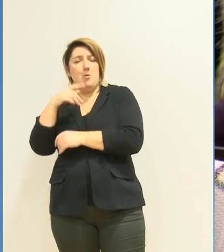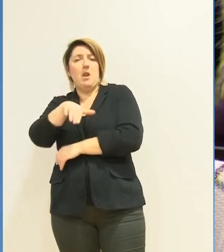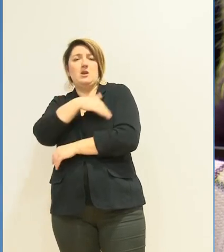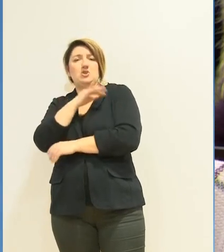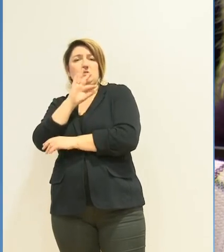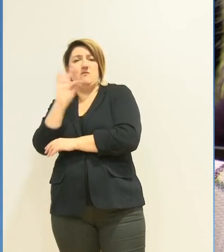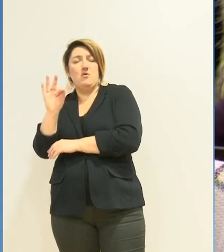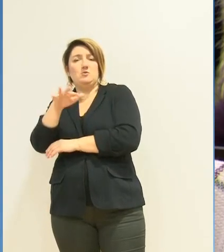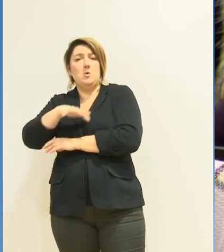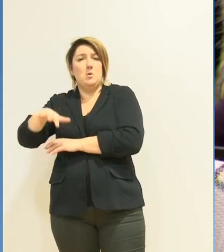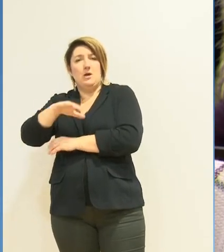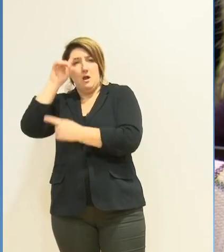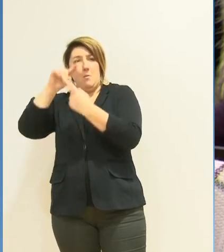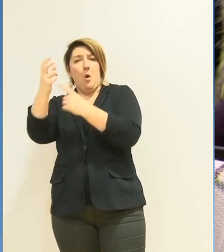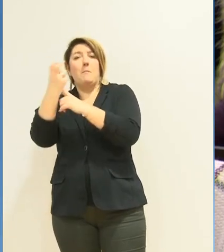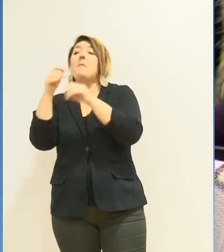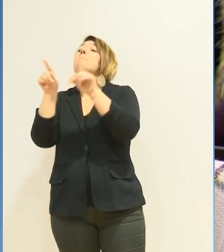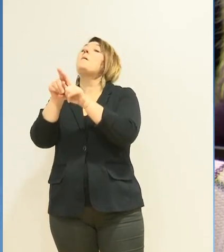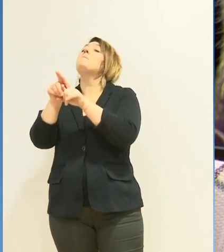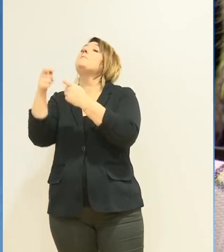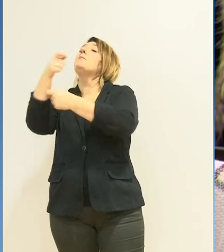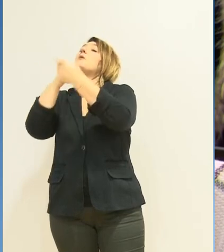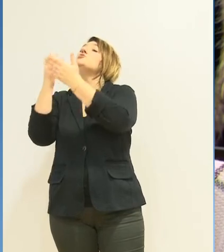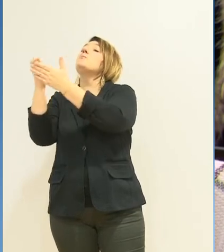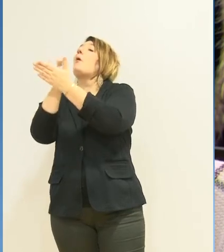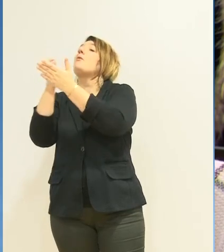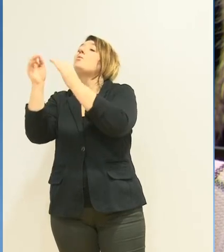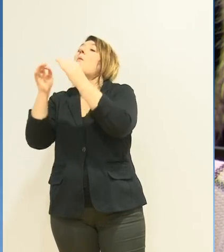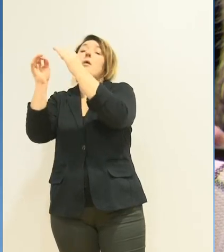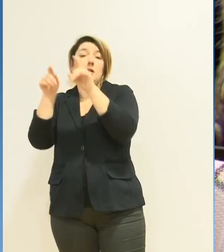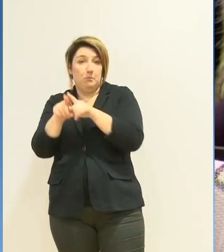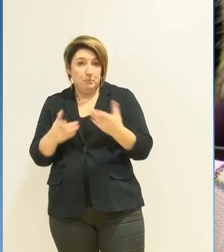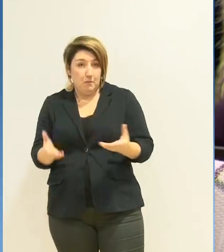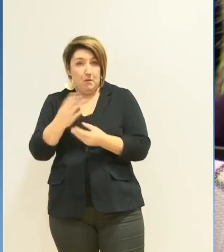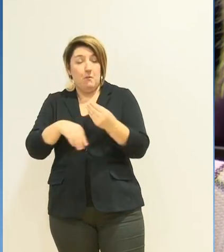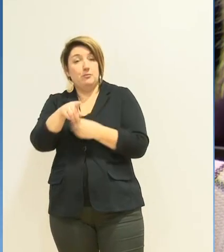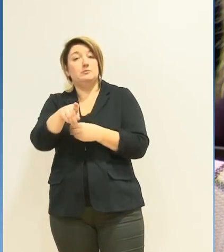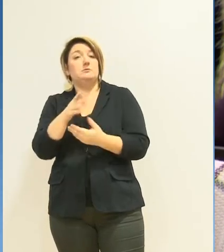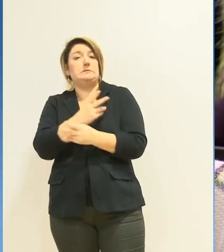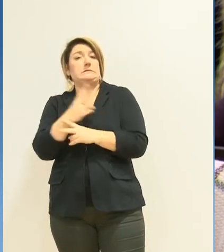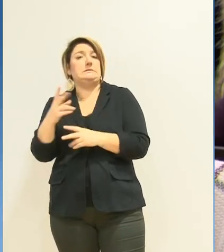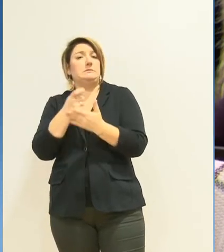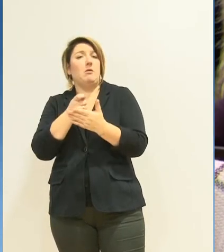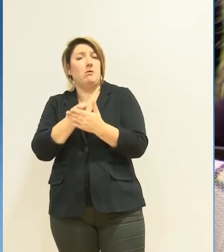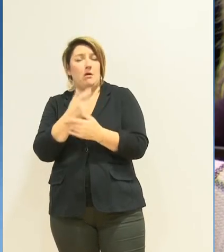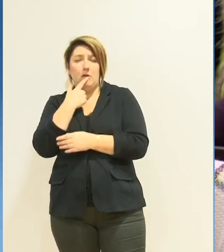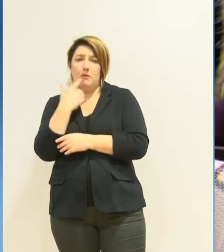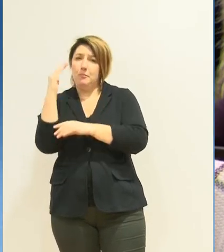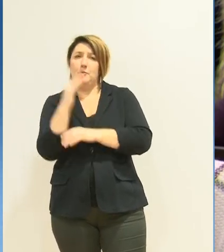équivalents à ceux du marché actuellement et qui en plus ont supporté entièrement le risque bancaire aux seuls emprunteurs